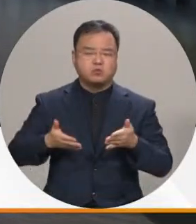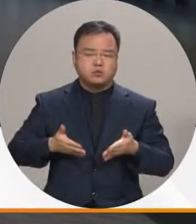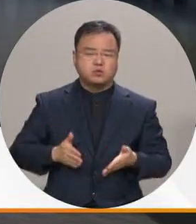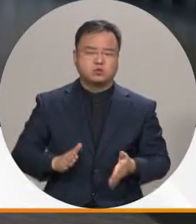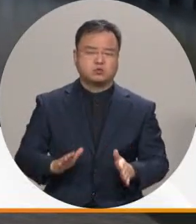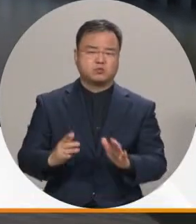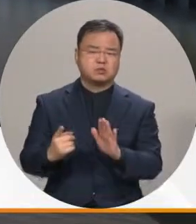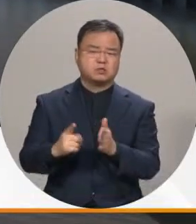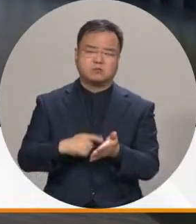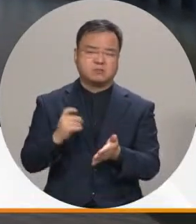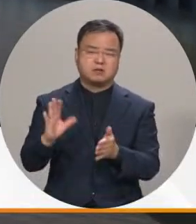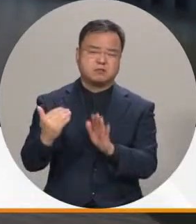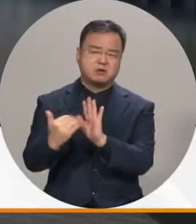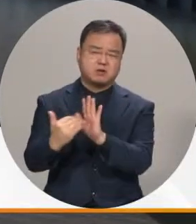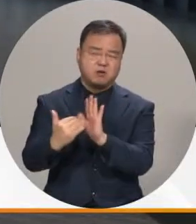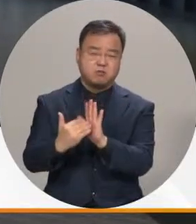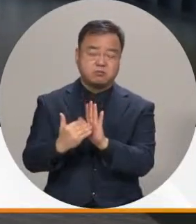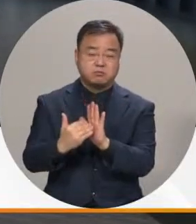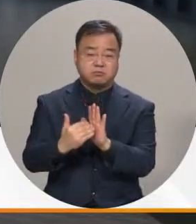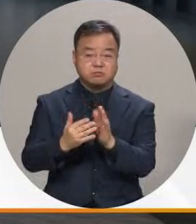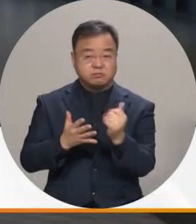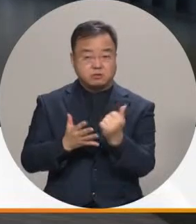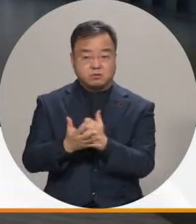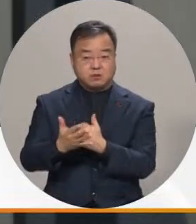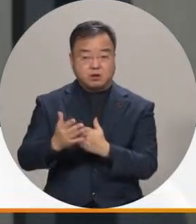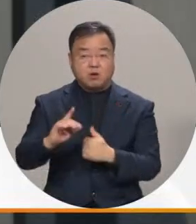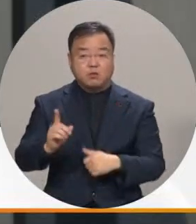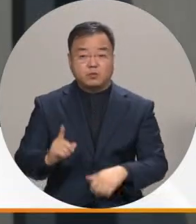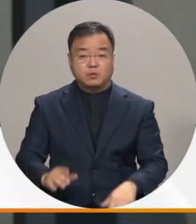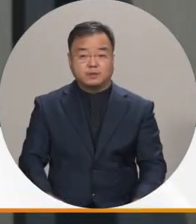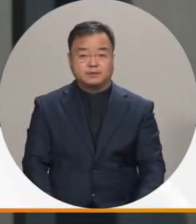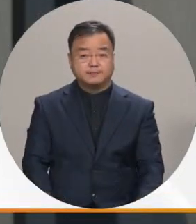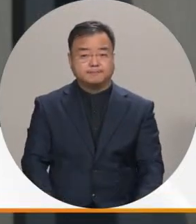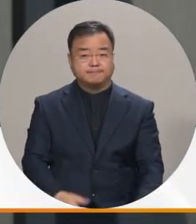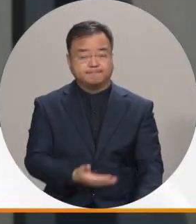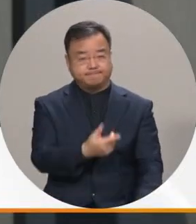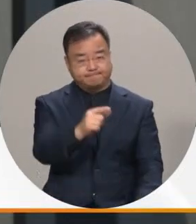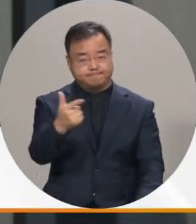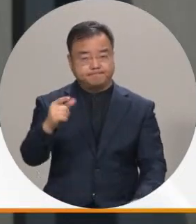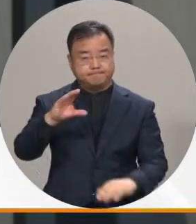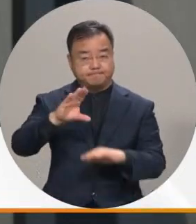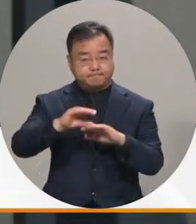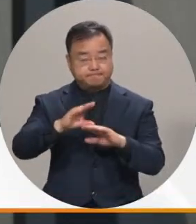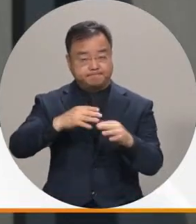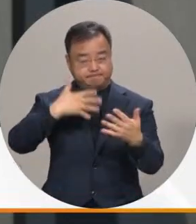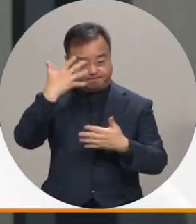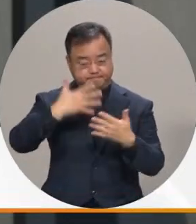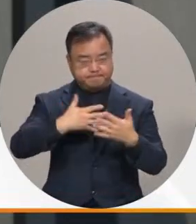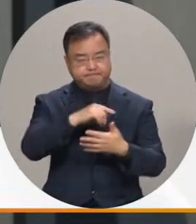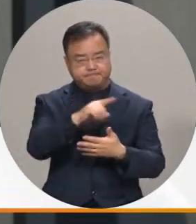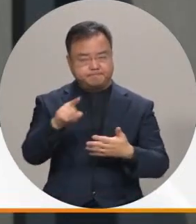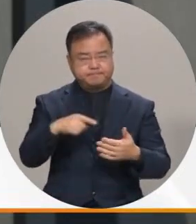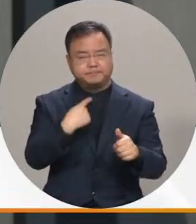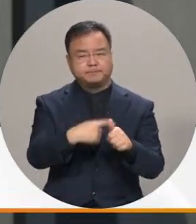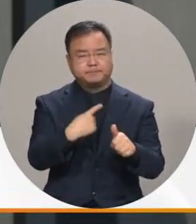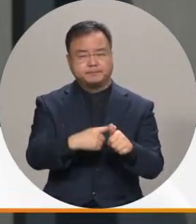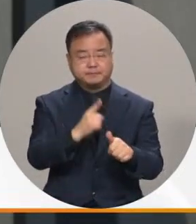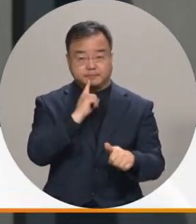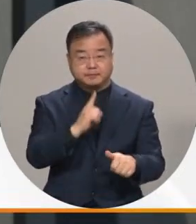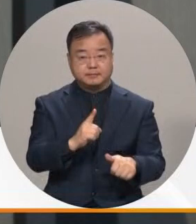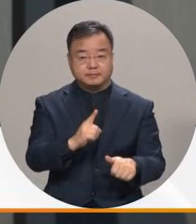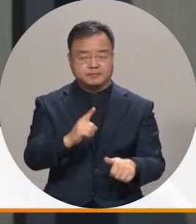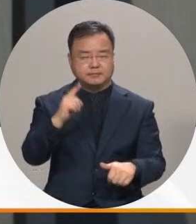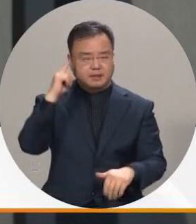의견들도 있는데요 어떻게 보십니까 맞습니다 뭐 지금 여러 방송 콘텐츠가 좀 지적을 받고 있는데 저는 분명